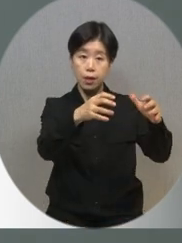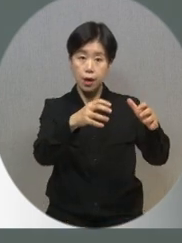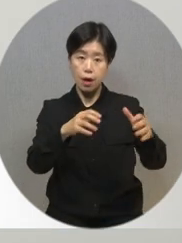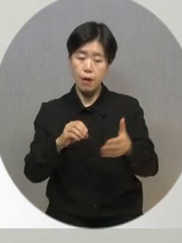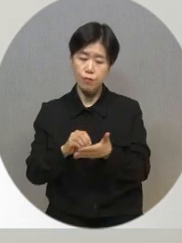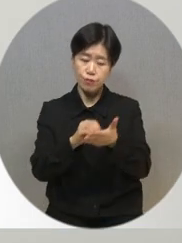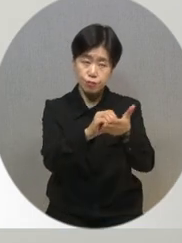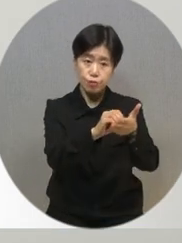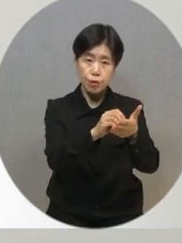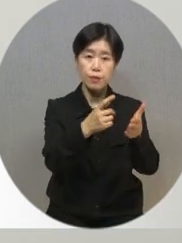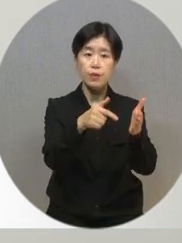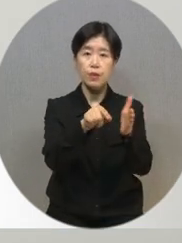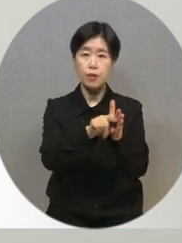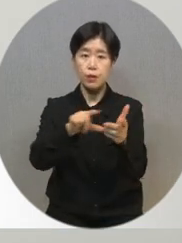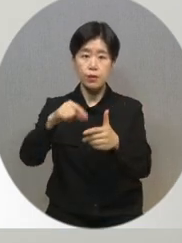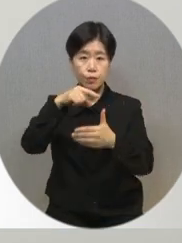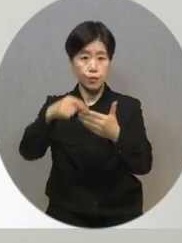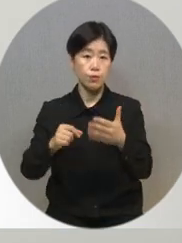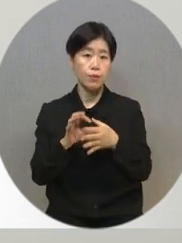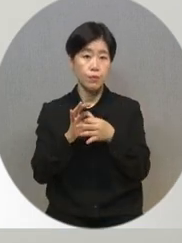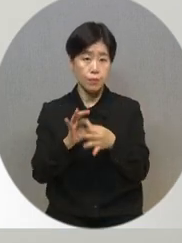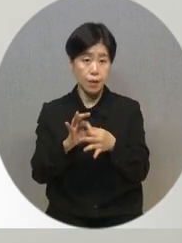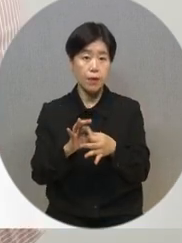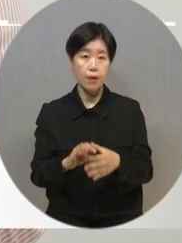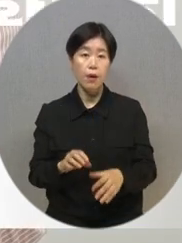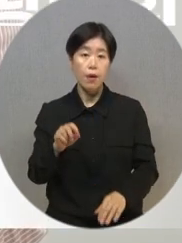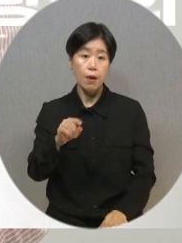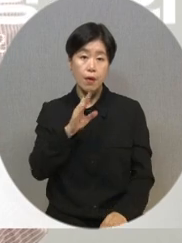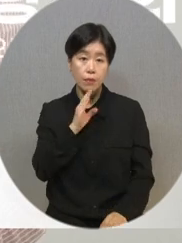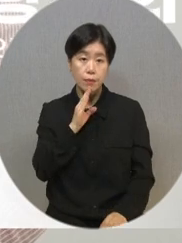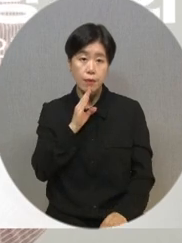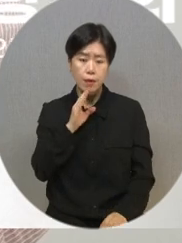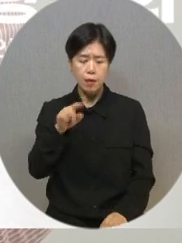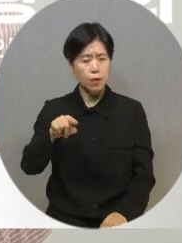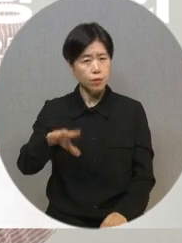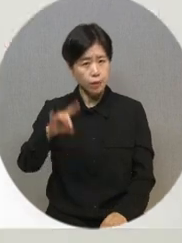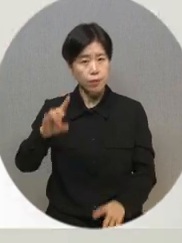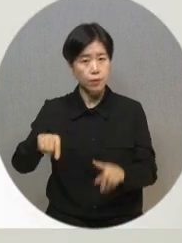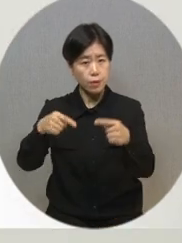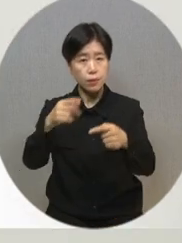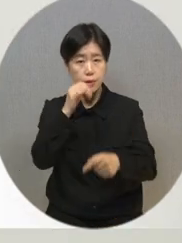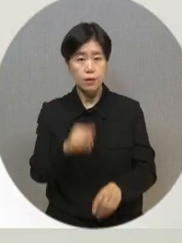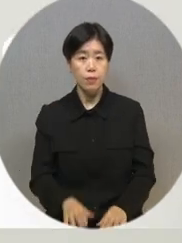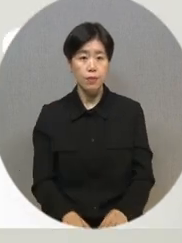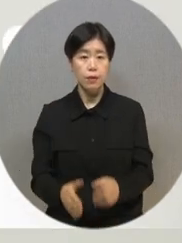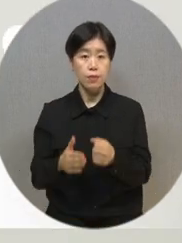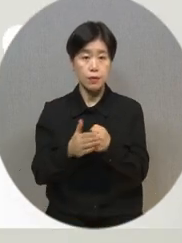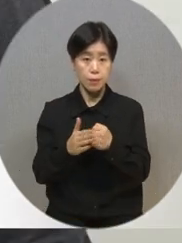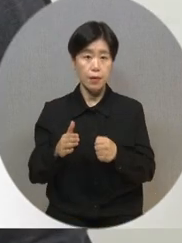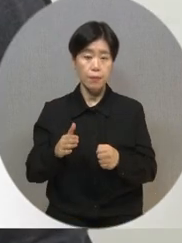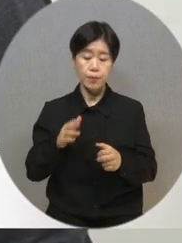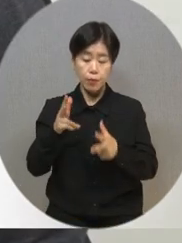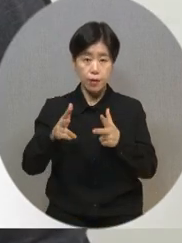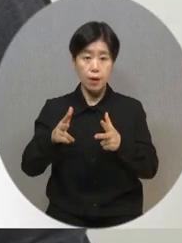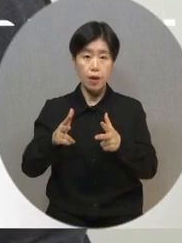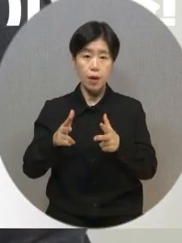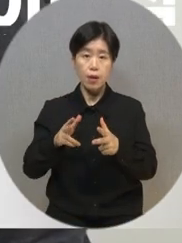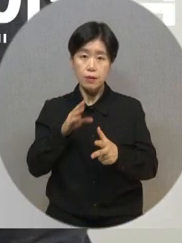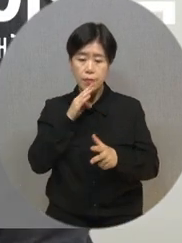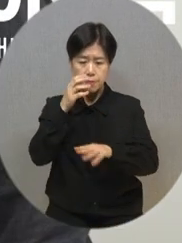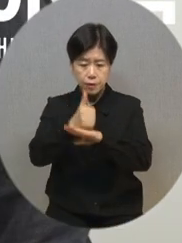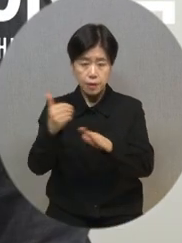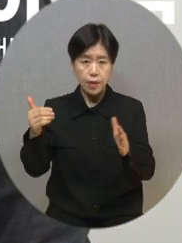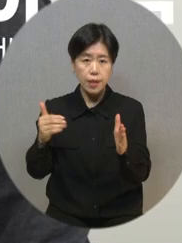육성 프로그램을 통해 글로벌 서밋에 참가하는 것이 이번이 처음인 만큼 참여 기업이 끝까지 최선을 다해